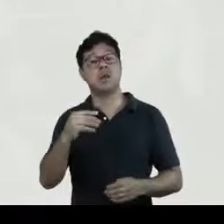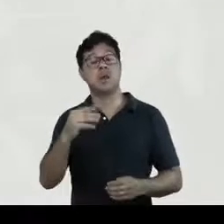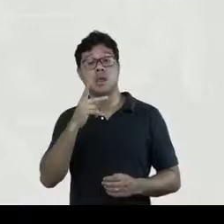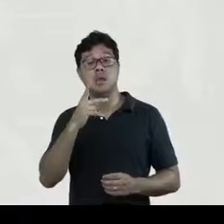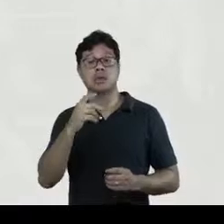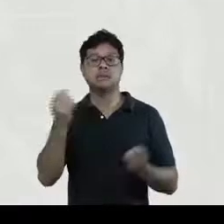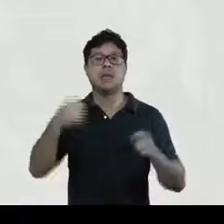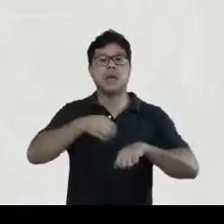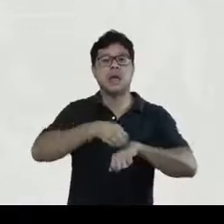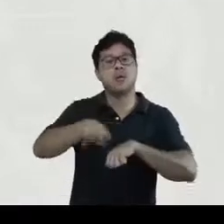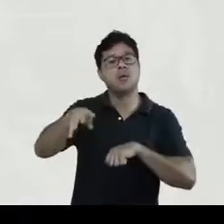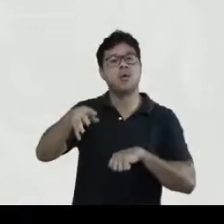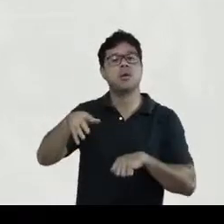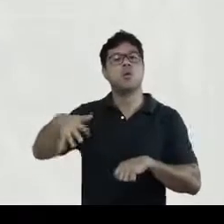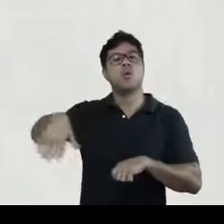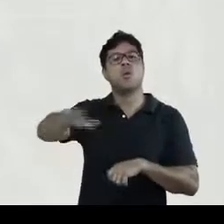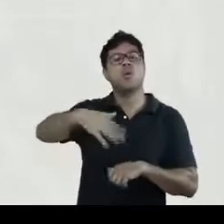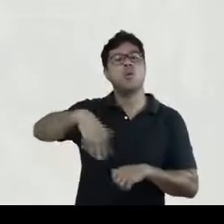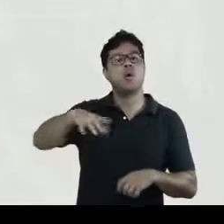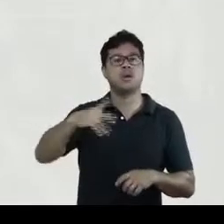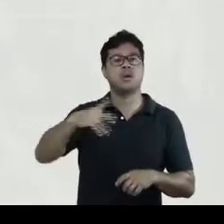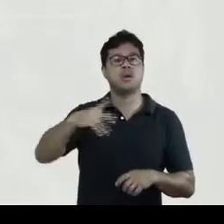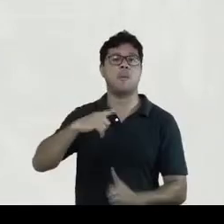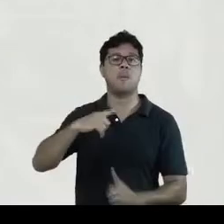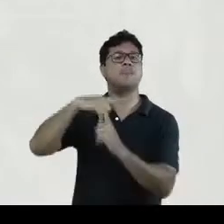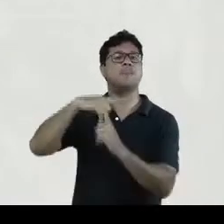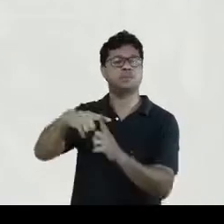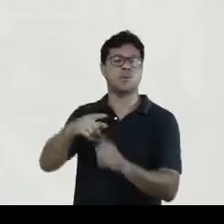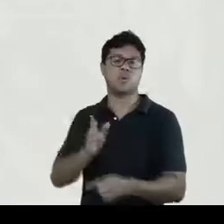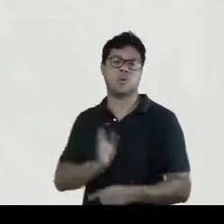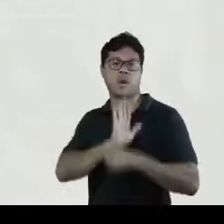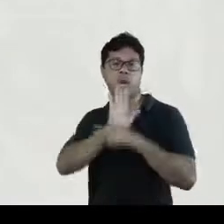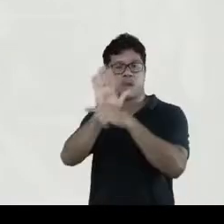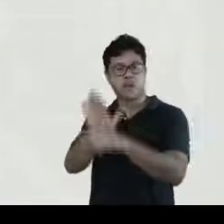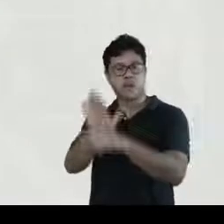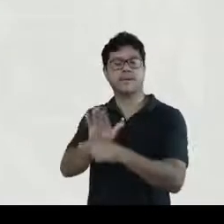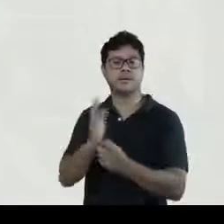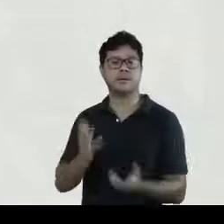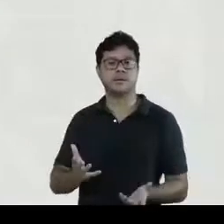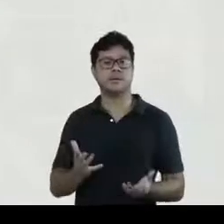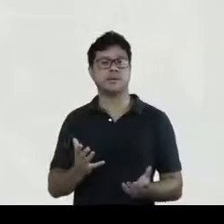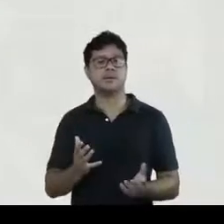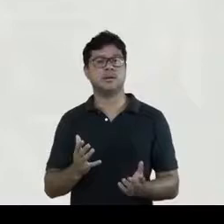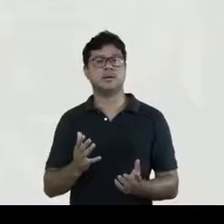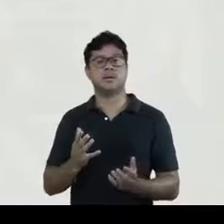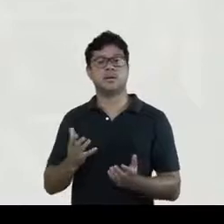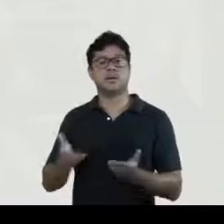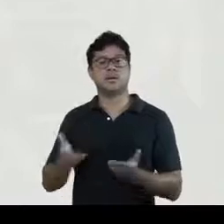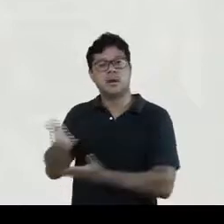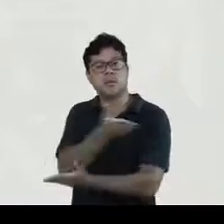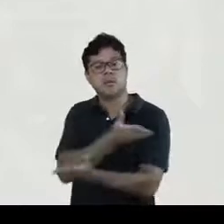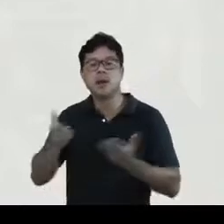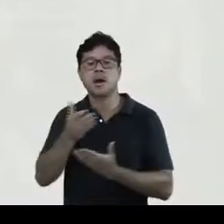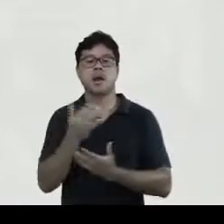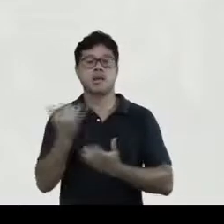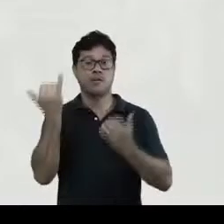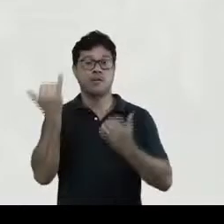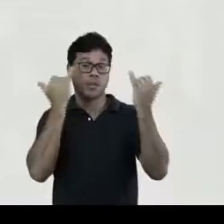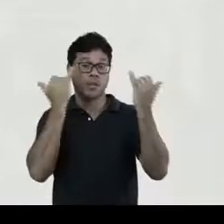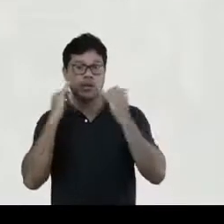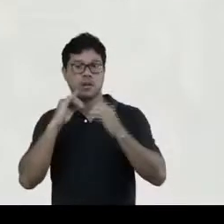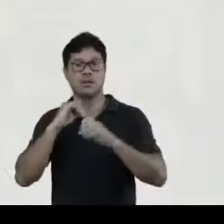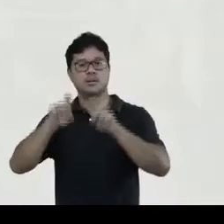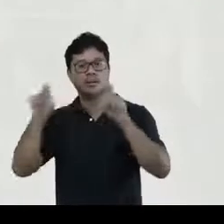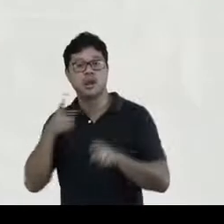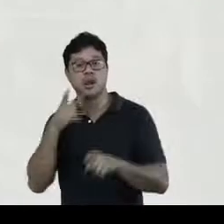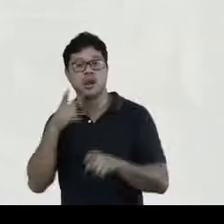Vorteile der Zusammenarbeit mit Informatikern ist dass der Gedanke von Open Source ausgesprochen wichtig ist will heißen alles was wir